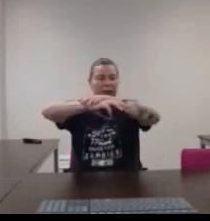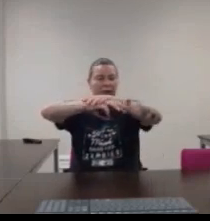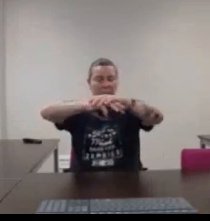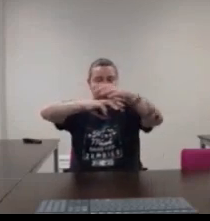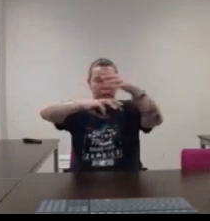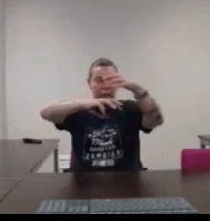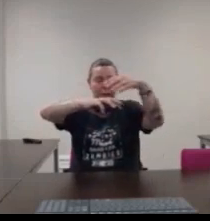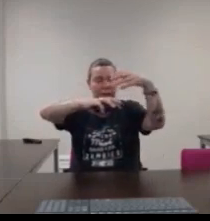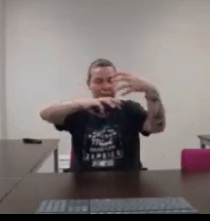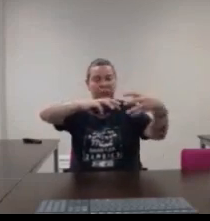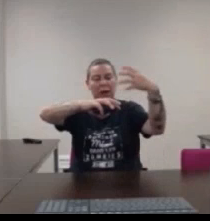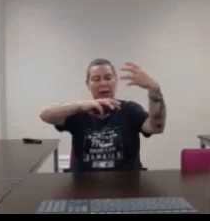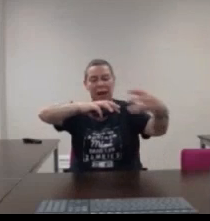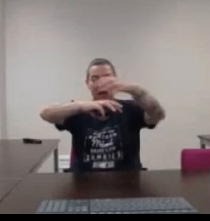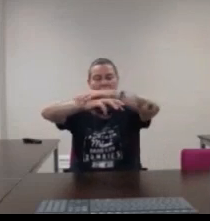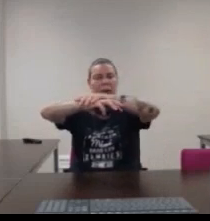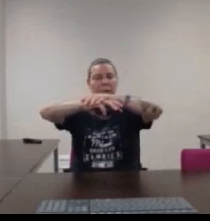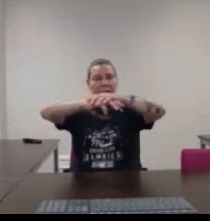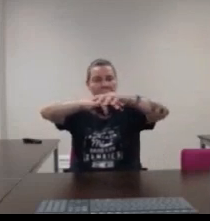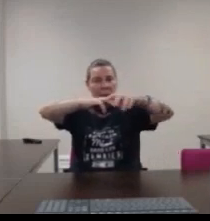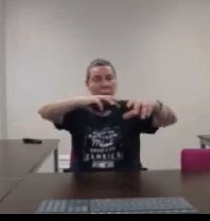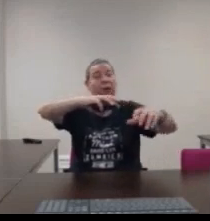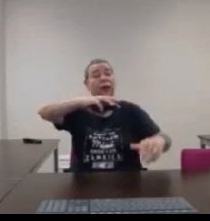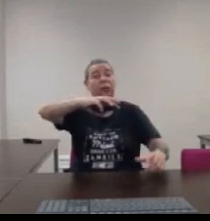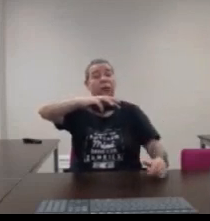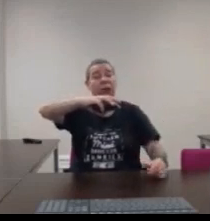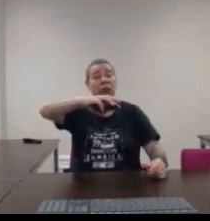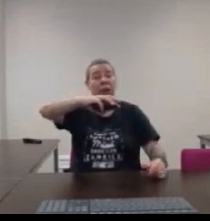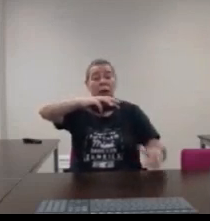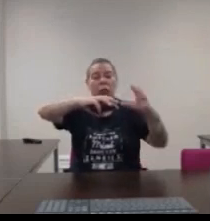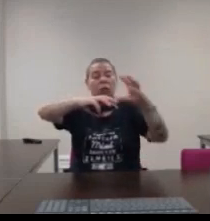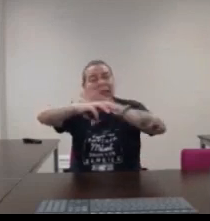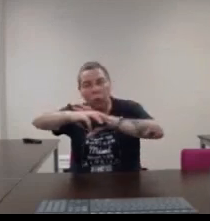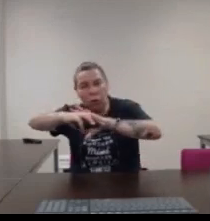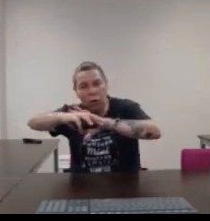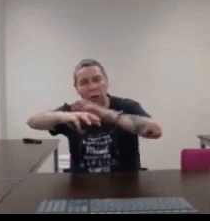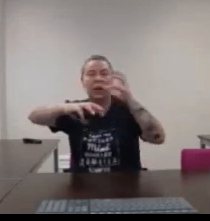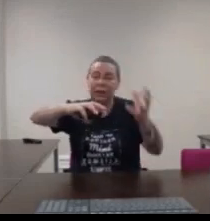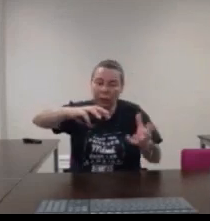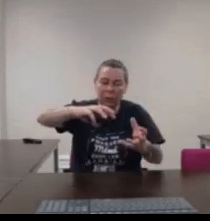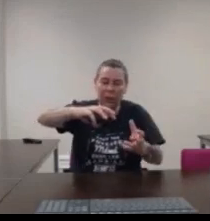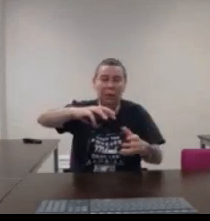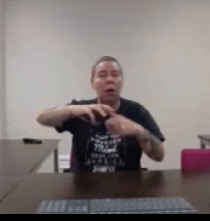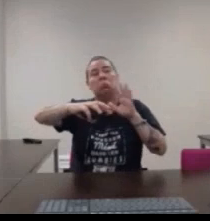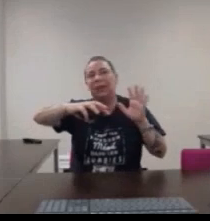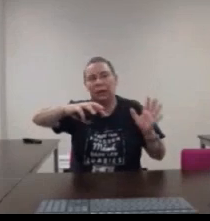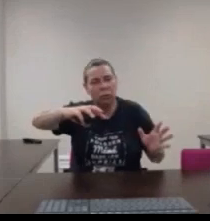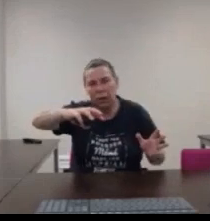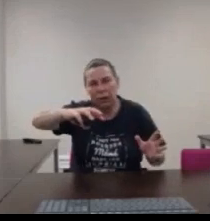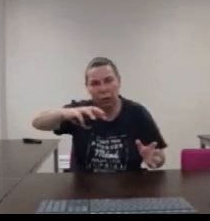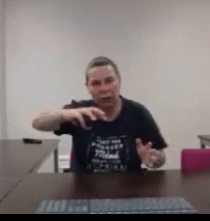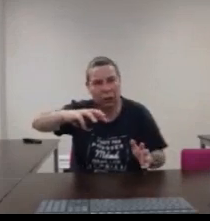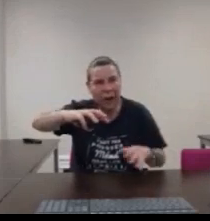souris, elle soit faite de manière à ce que votre main soit dans sa posture naturelle. Donc, ni trop grosse, ni trop petite.